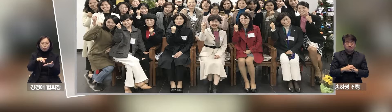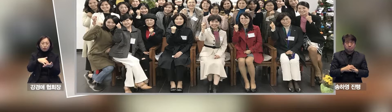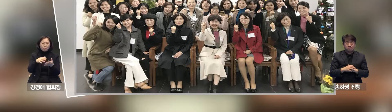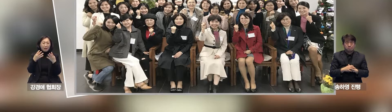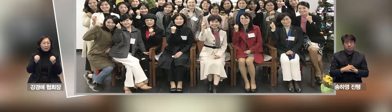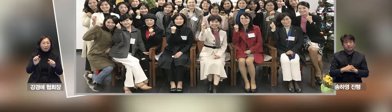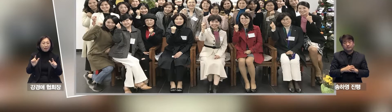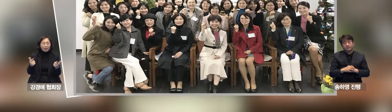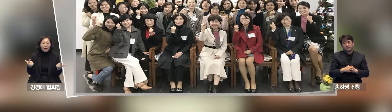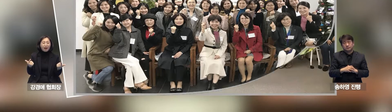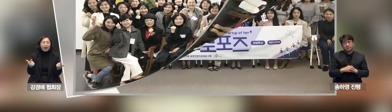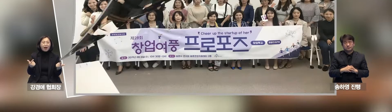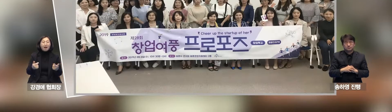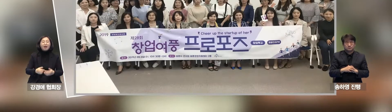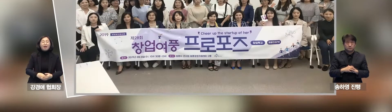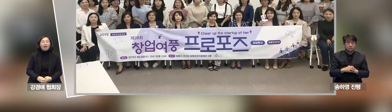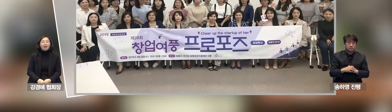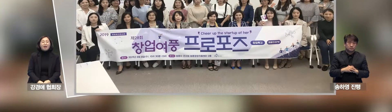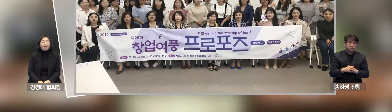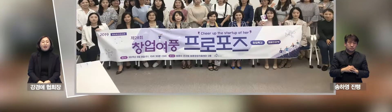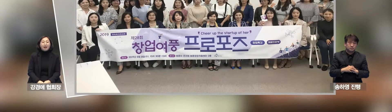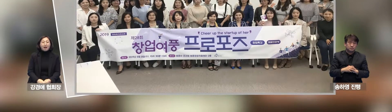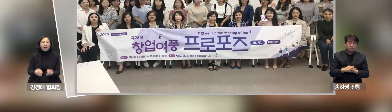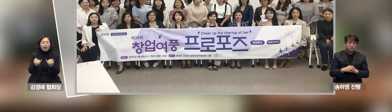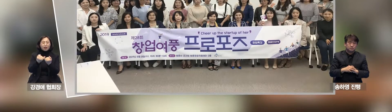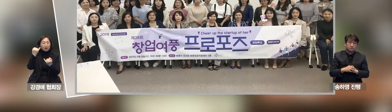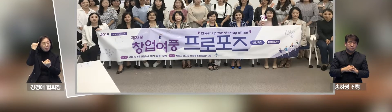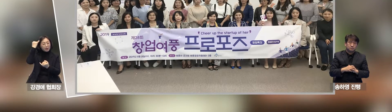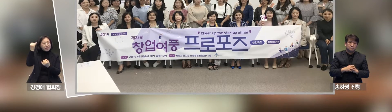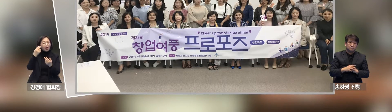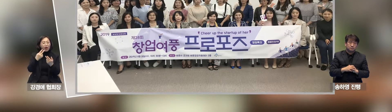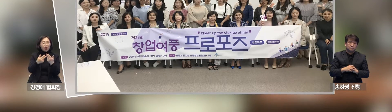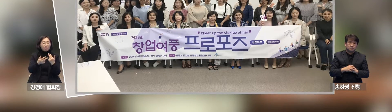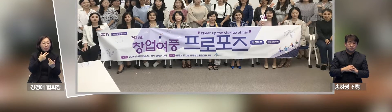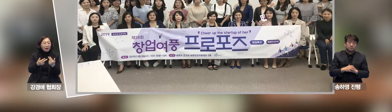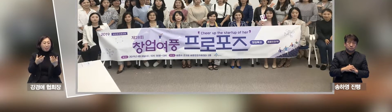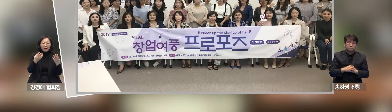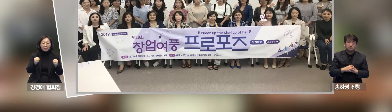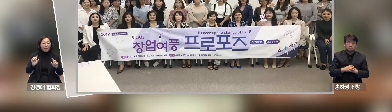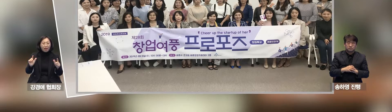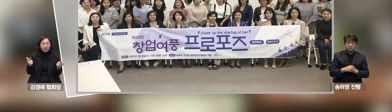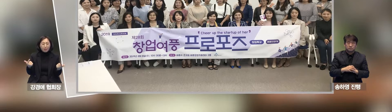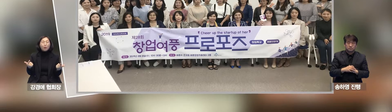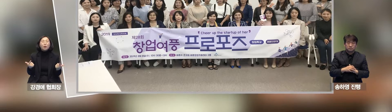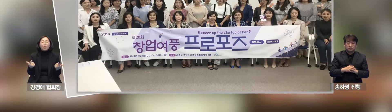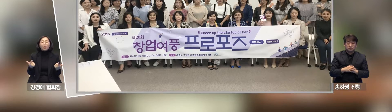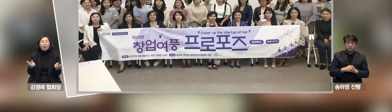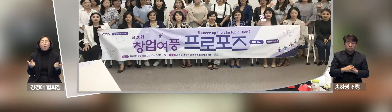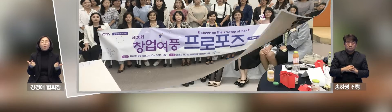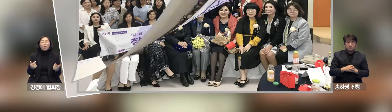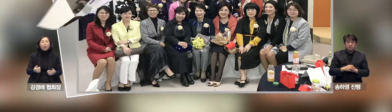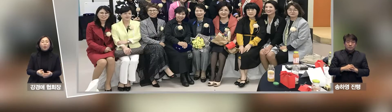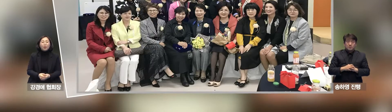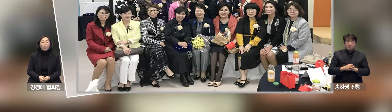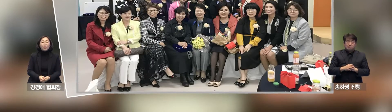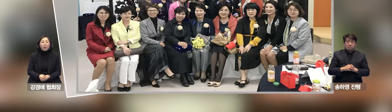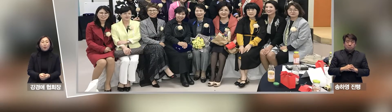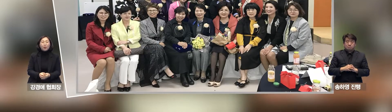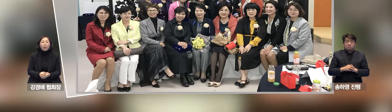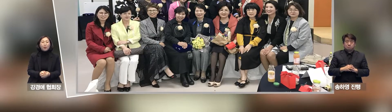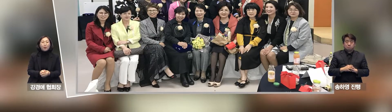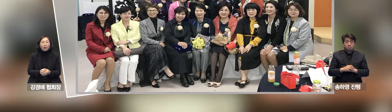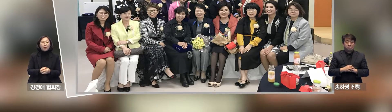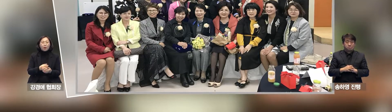않아요. 예상하셨겠지만 뭐 여성 벤처협회가 그렇게 많은 것도 아니고 저희가